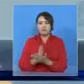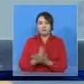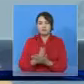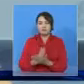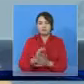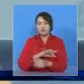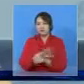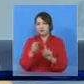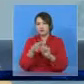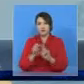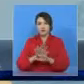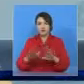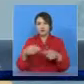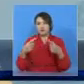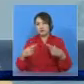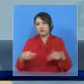ковидті емес басқа ауруларға